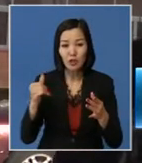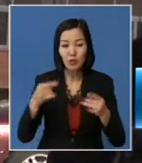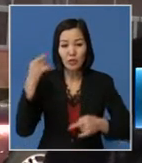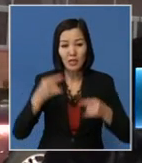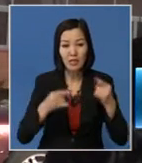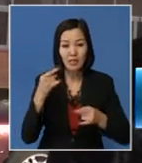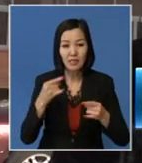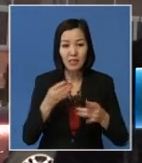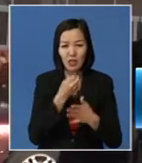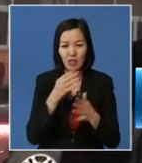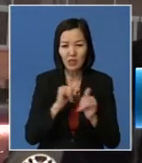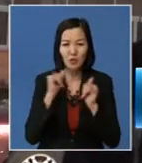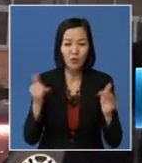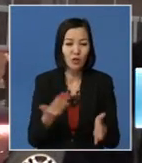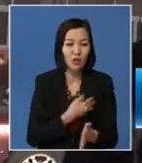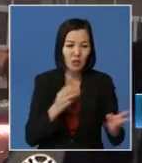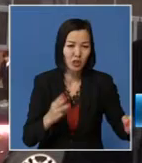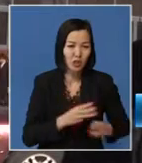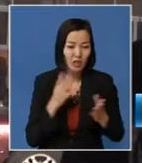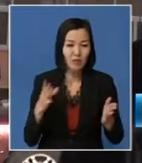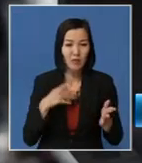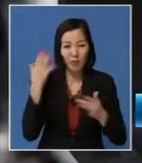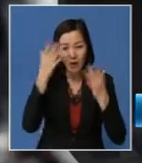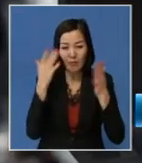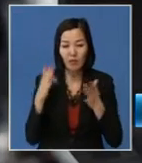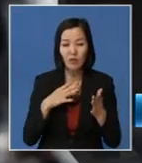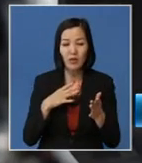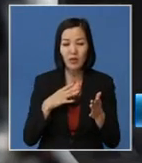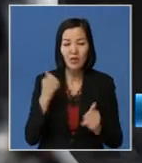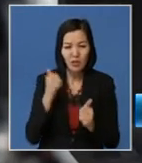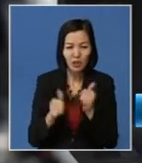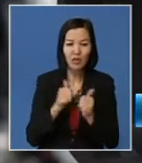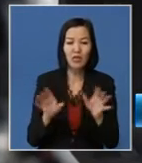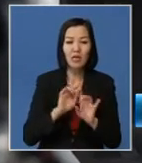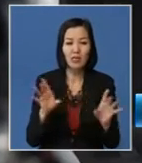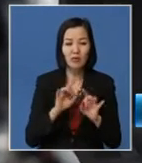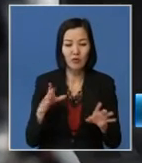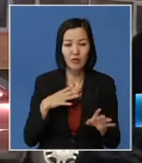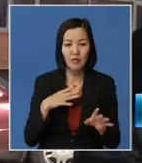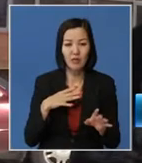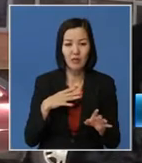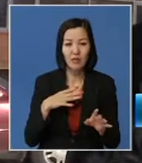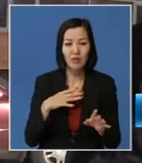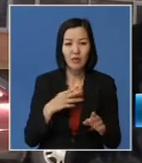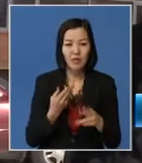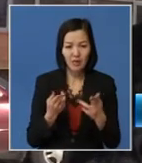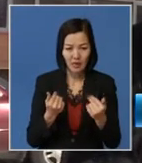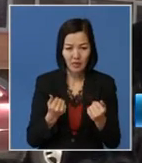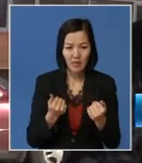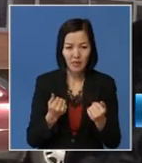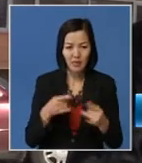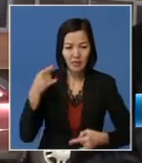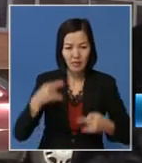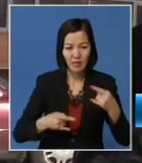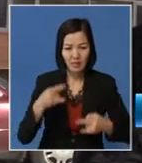бір жақсы өркендейтін бір тұсқа жетеміз деп жиі айтып отыратын бізге көзі тірі кезінде. Әрине, бұл